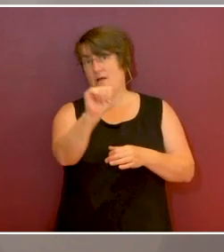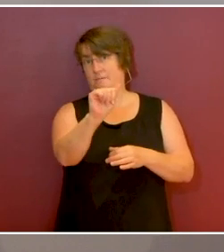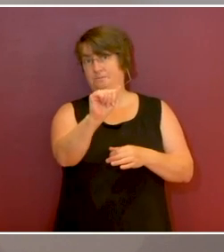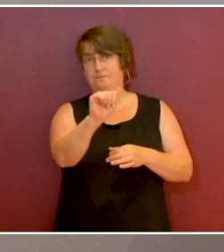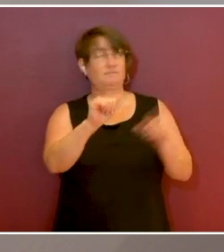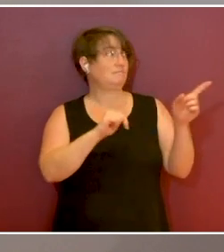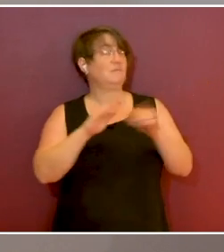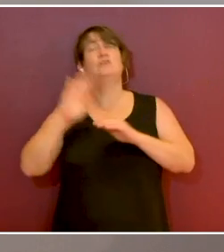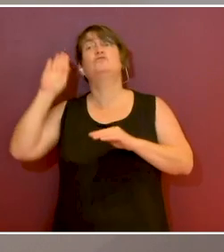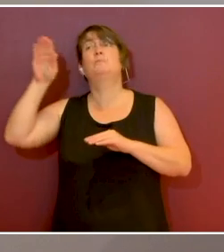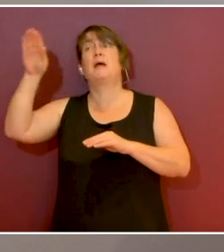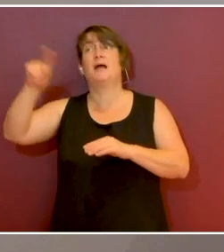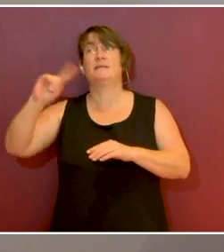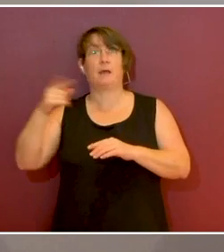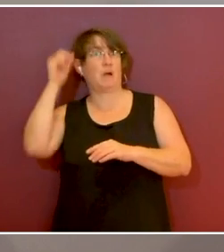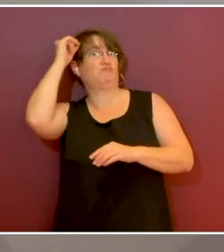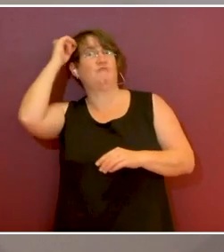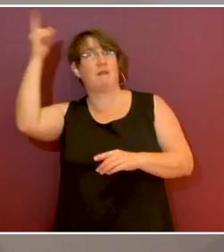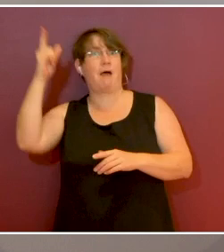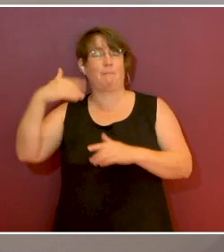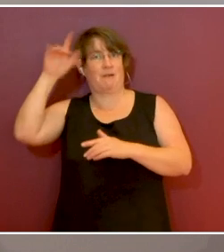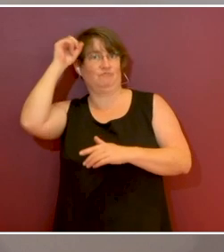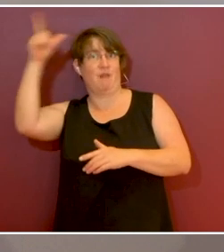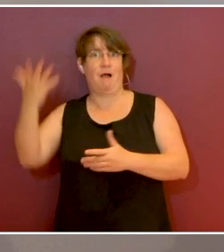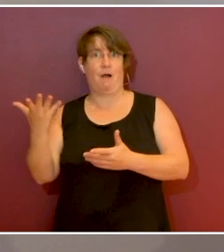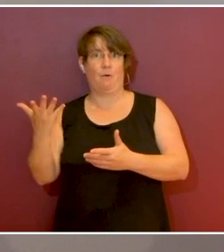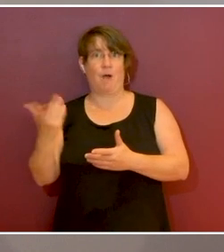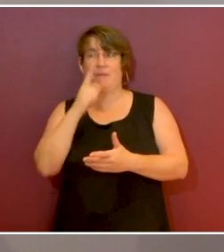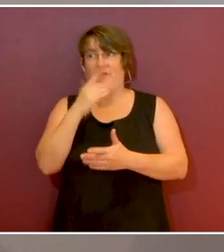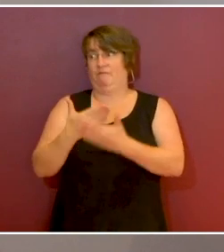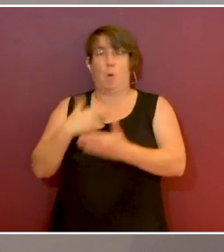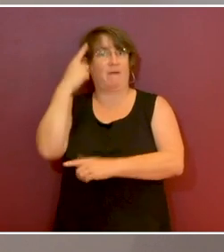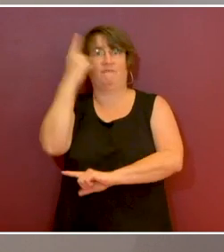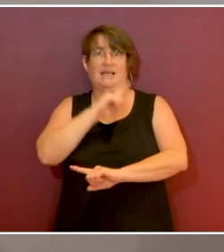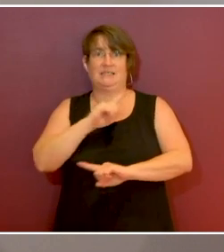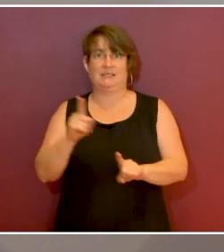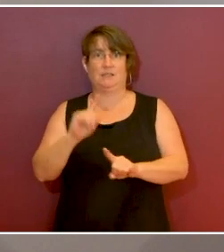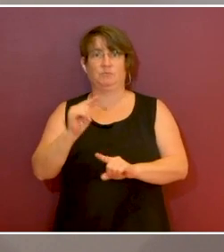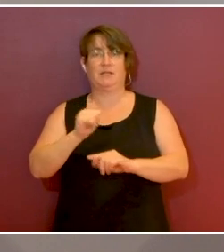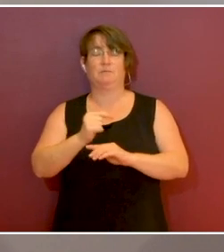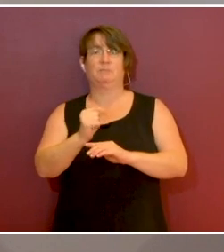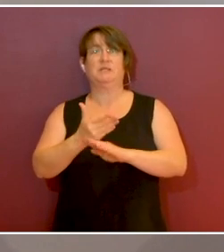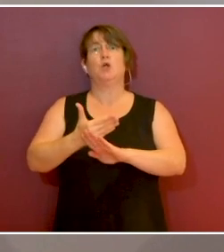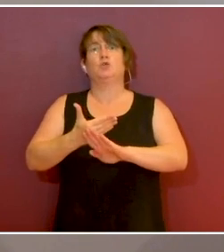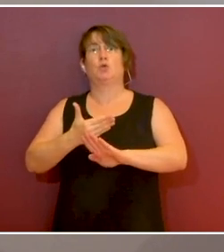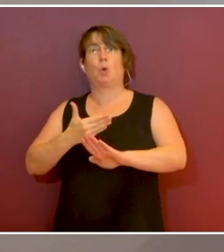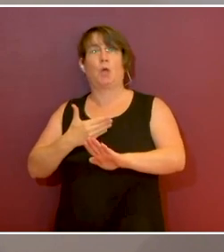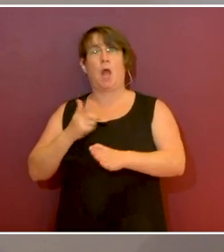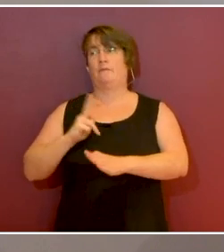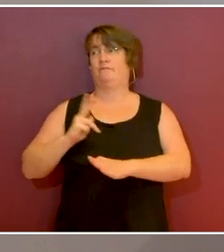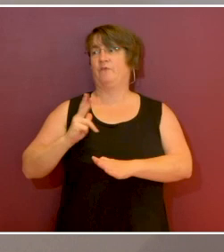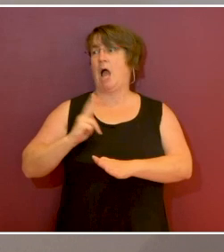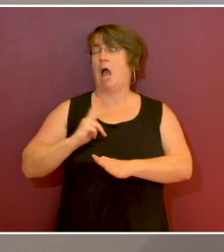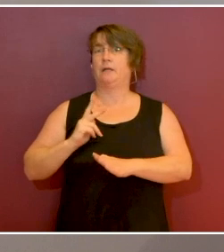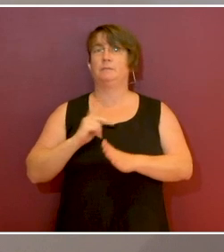die Frage, ist man eher vorsichtig und macht etwas auf Sicht und ist vielleicht erstmal zurückhaltend, bis man mehr Daten hat, auch aus dem Ausland, oder sagt man alles egal